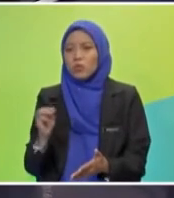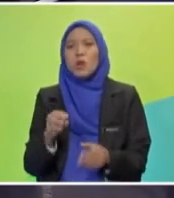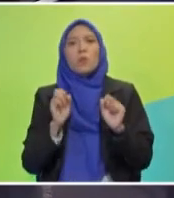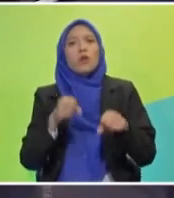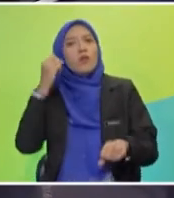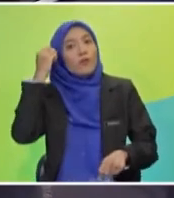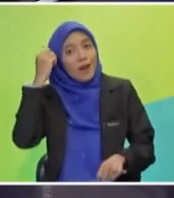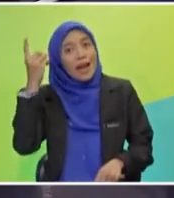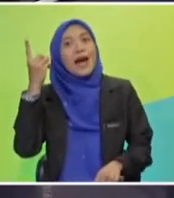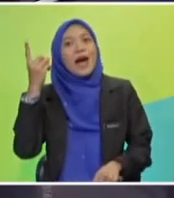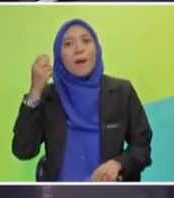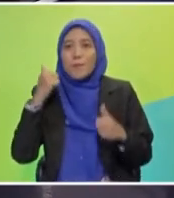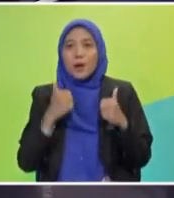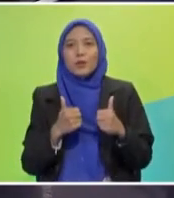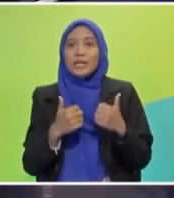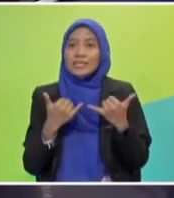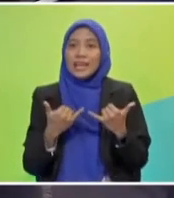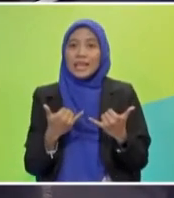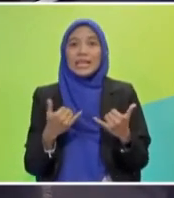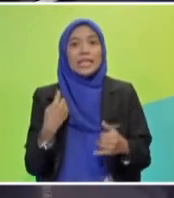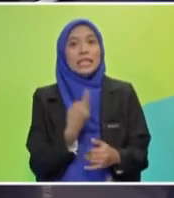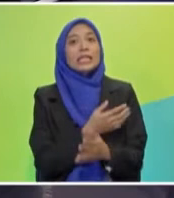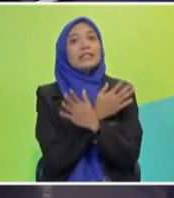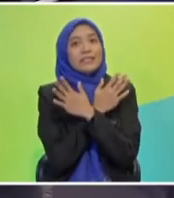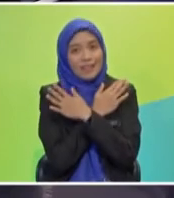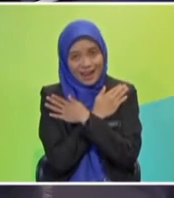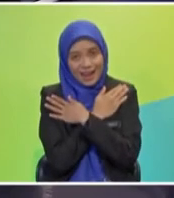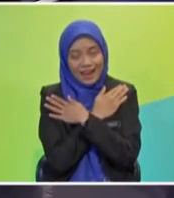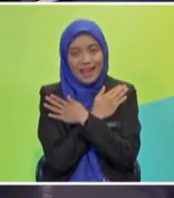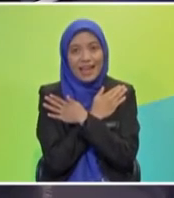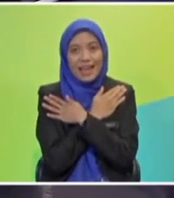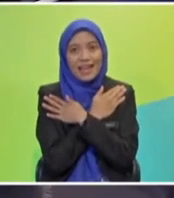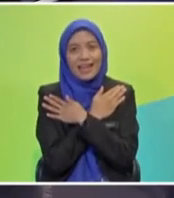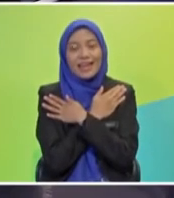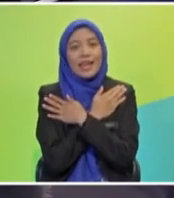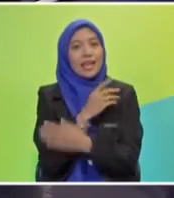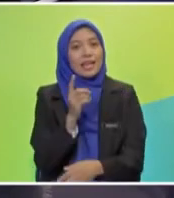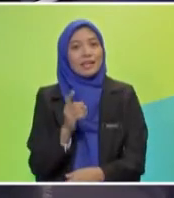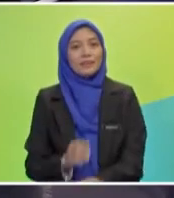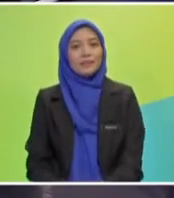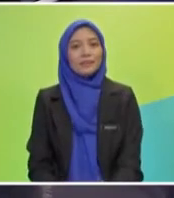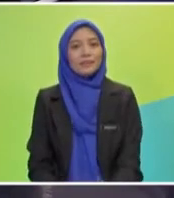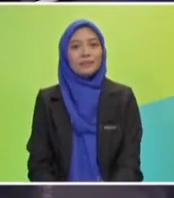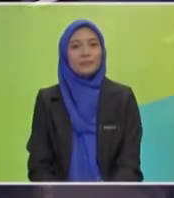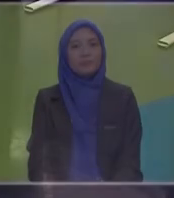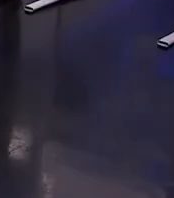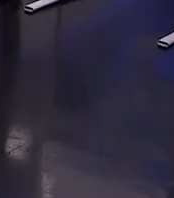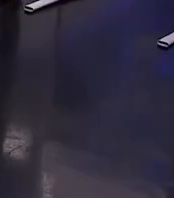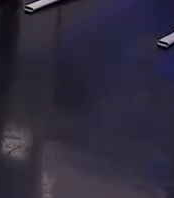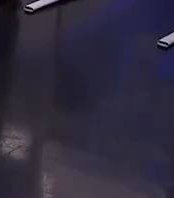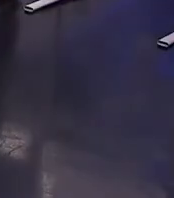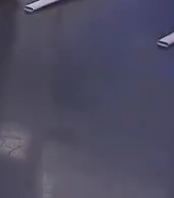ini. Kita rehat seketika boleh? Janji selepas ini jumpa lagi di Didik TV KPM. Jangan ke mana-mana.